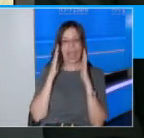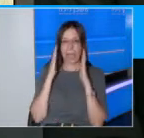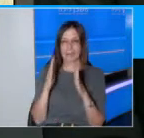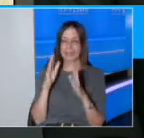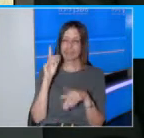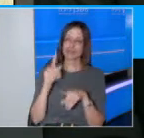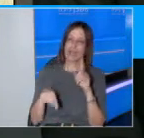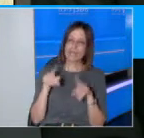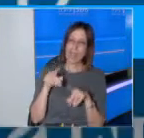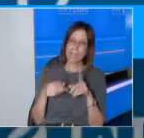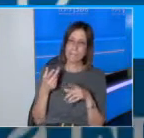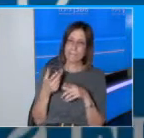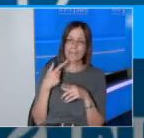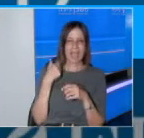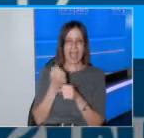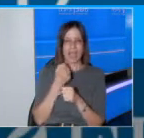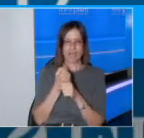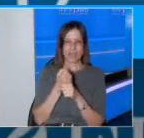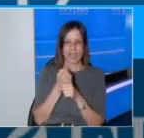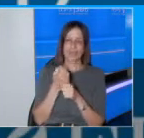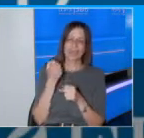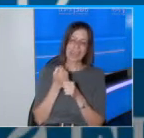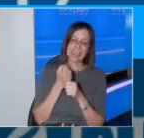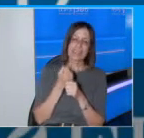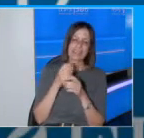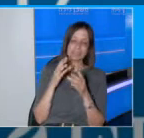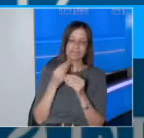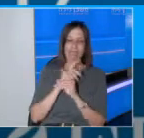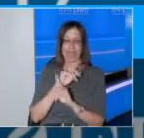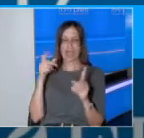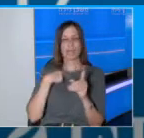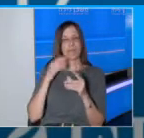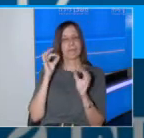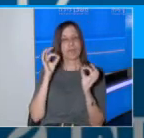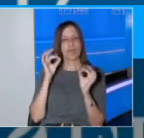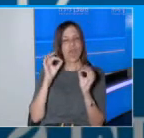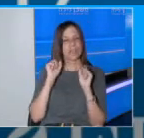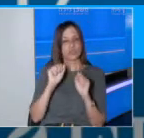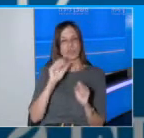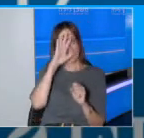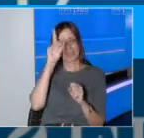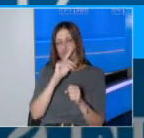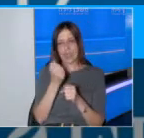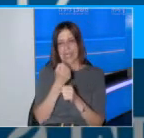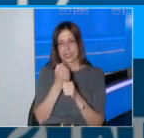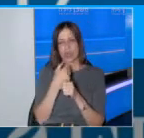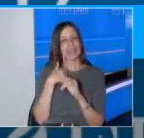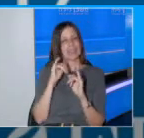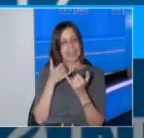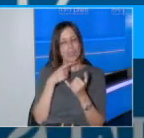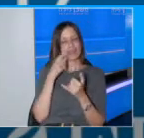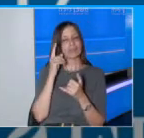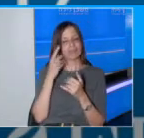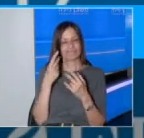שלפעמים העבודה שלנו נעשה על ידי אחרים. אני דרך אגב דואג, אני בעיקר סומך על האיראנים שלא עשו. אני כן, הייתי אומר לו לדאוג,